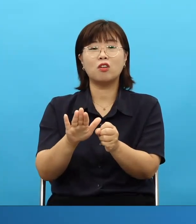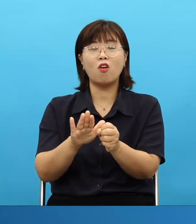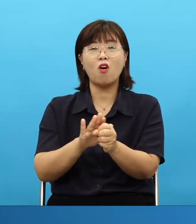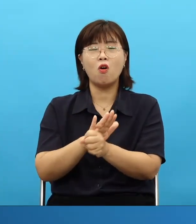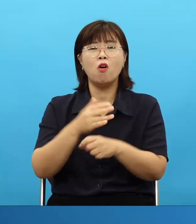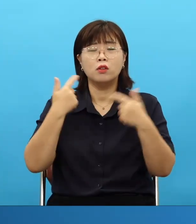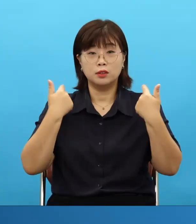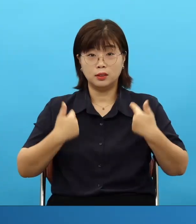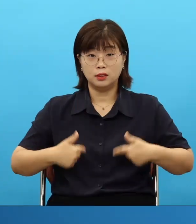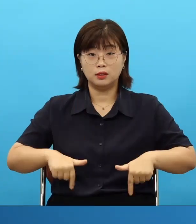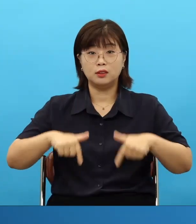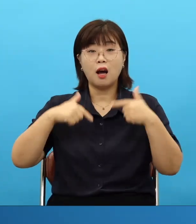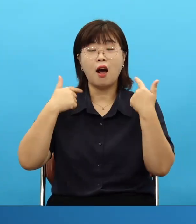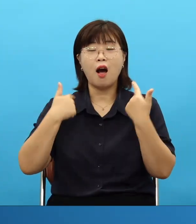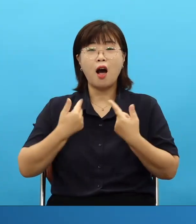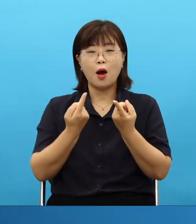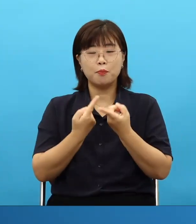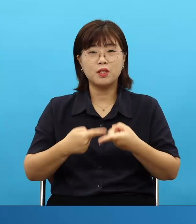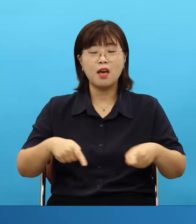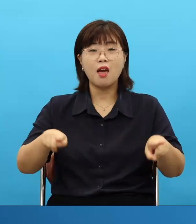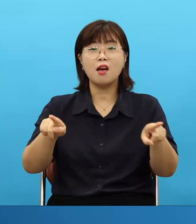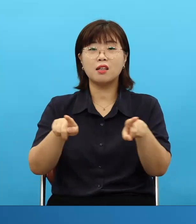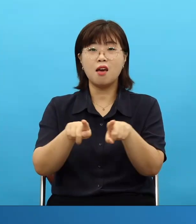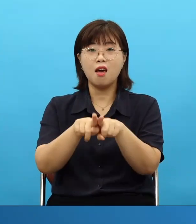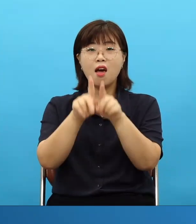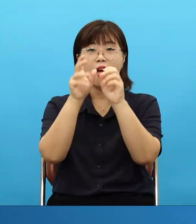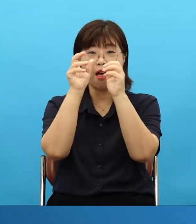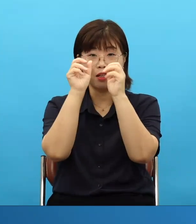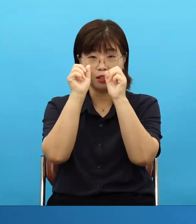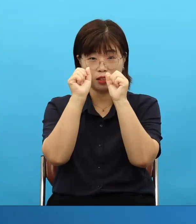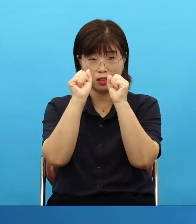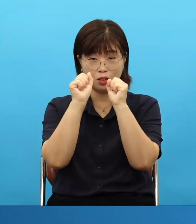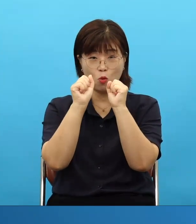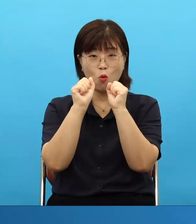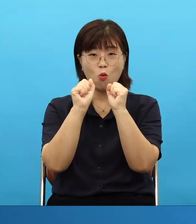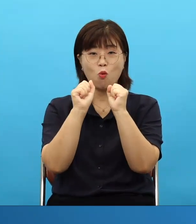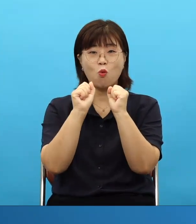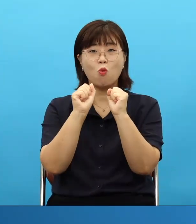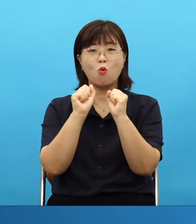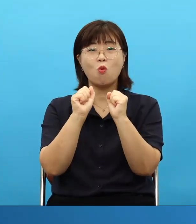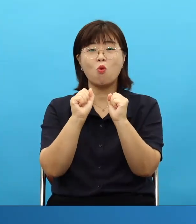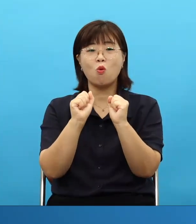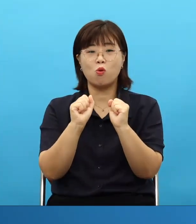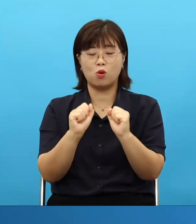자비하셔서 늘 함께 계시고